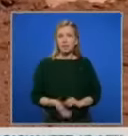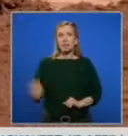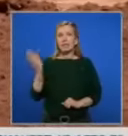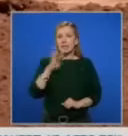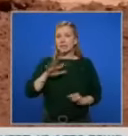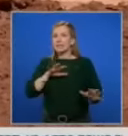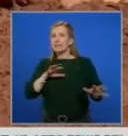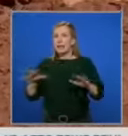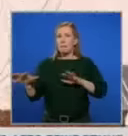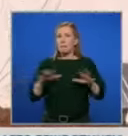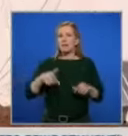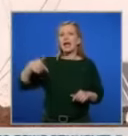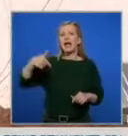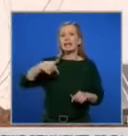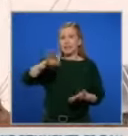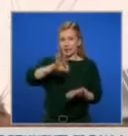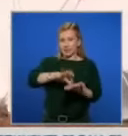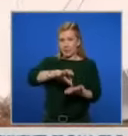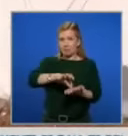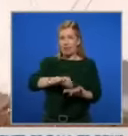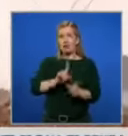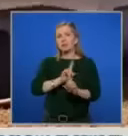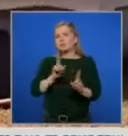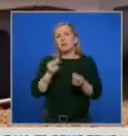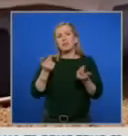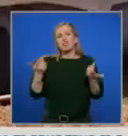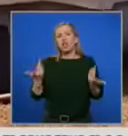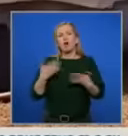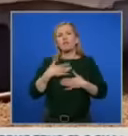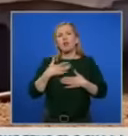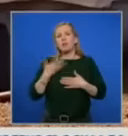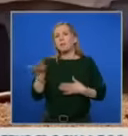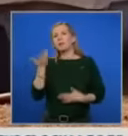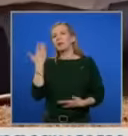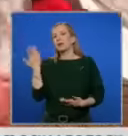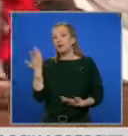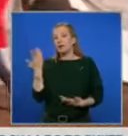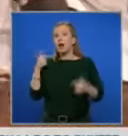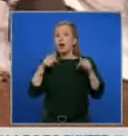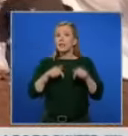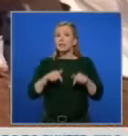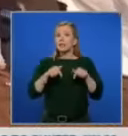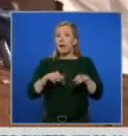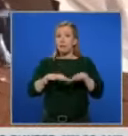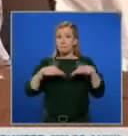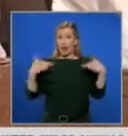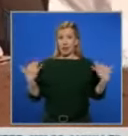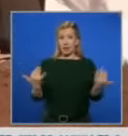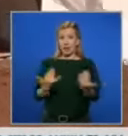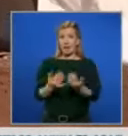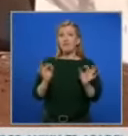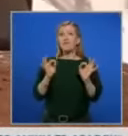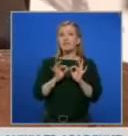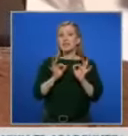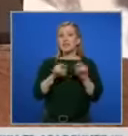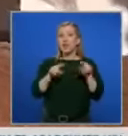След земетресението в Газиантеп, вече е без значение кой какво е имал преди дни. Сега парк фестивал се е превърнал в